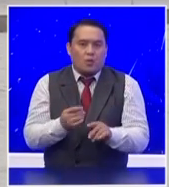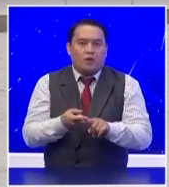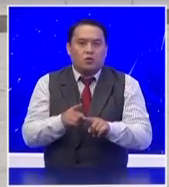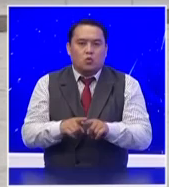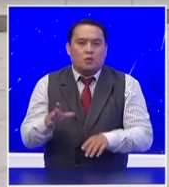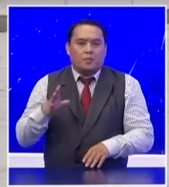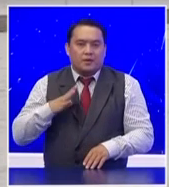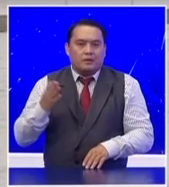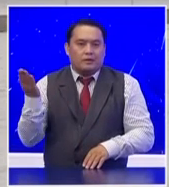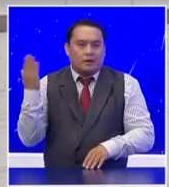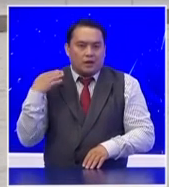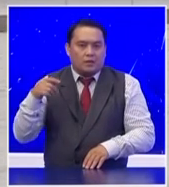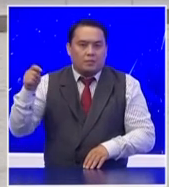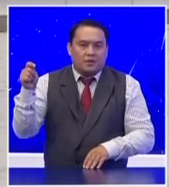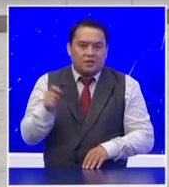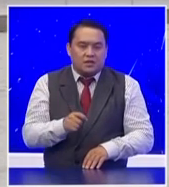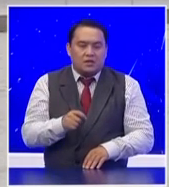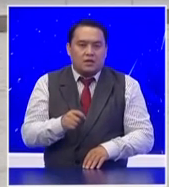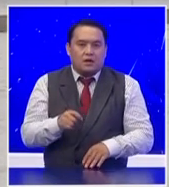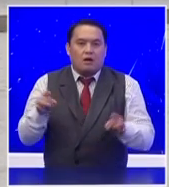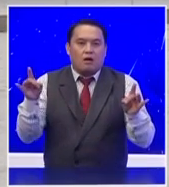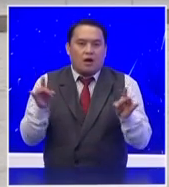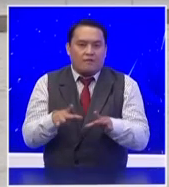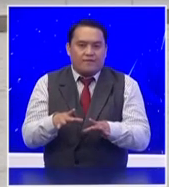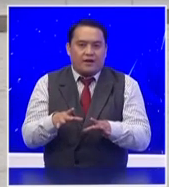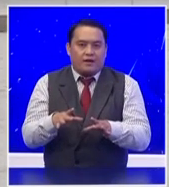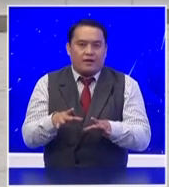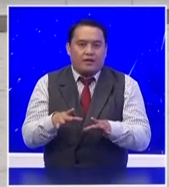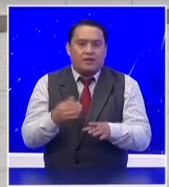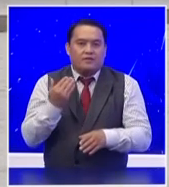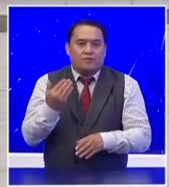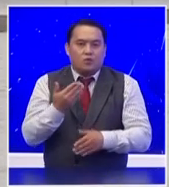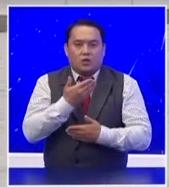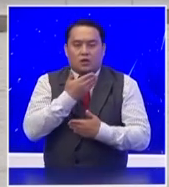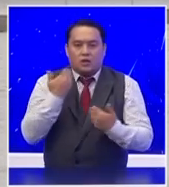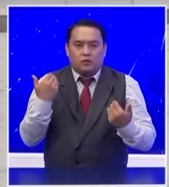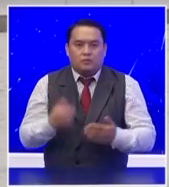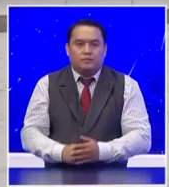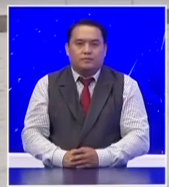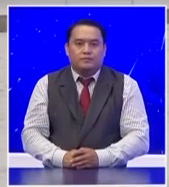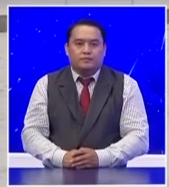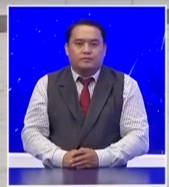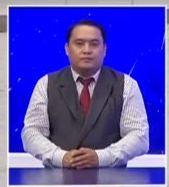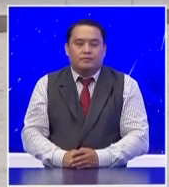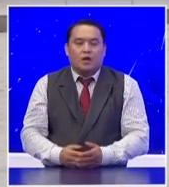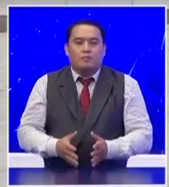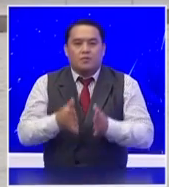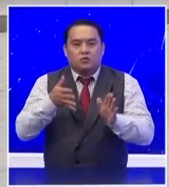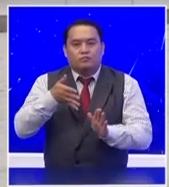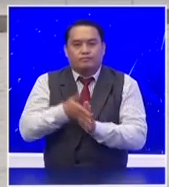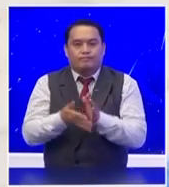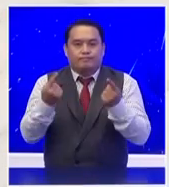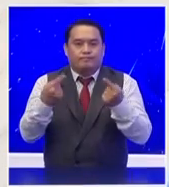ранее при посещении кафе, ресторанов, да, его сейчас в любом случае нету. То есть идут большие потери в